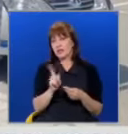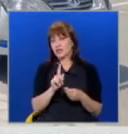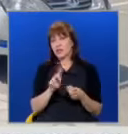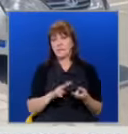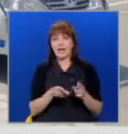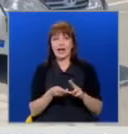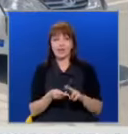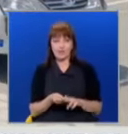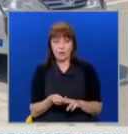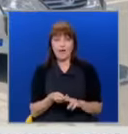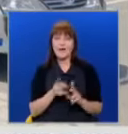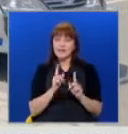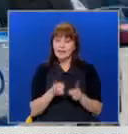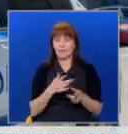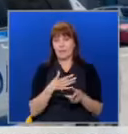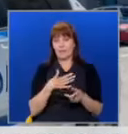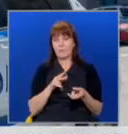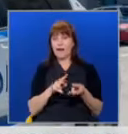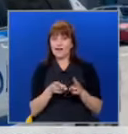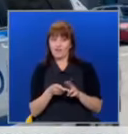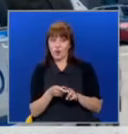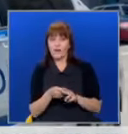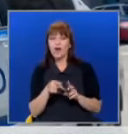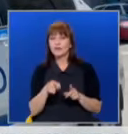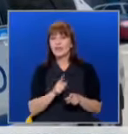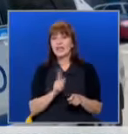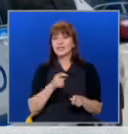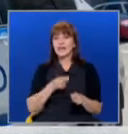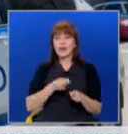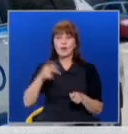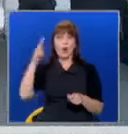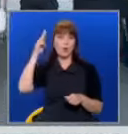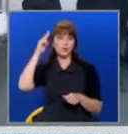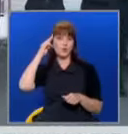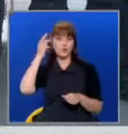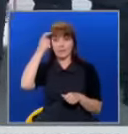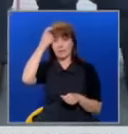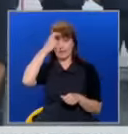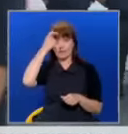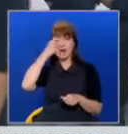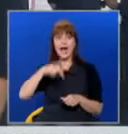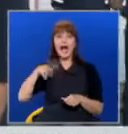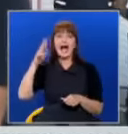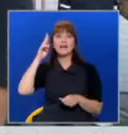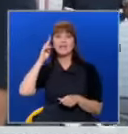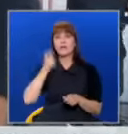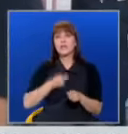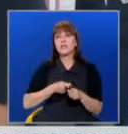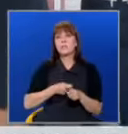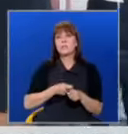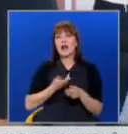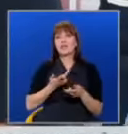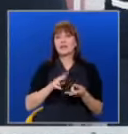синдикатите са съгласни, че реформа трябва да има. Казват обаче, че тя не се прави от служителите в МВР. Реформа се прави от политиците.